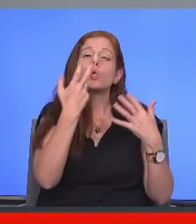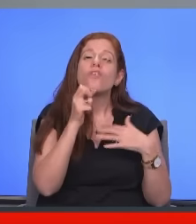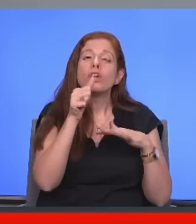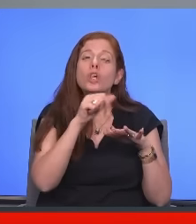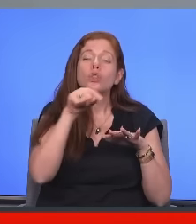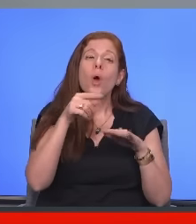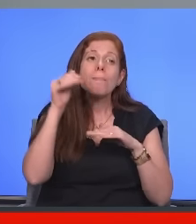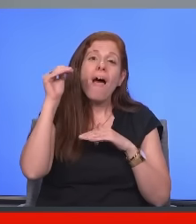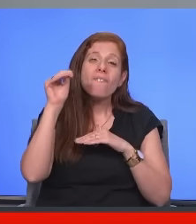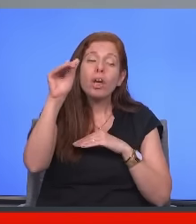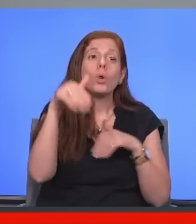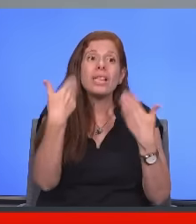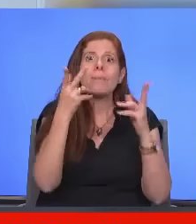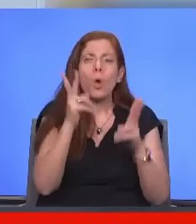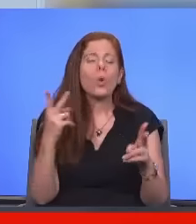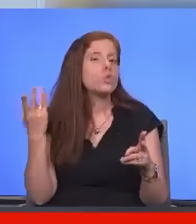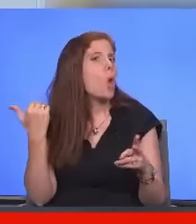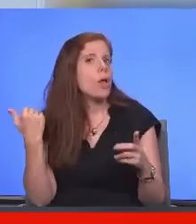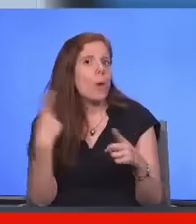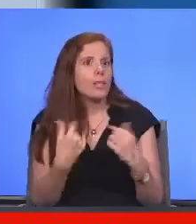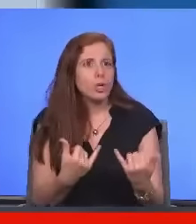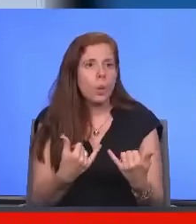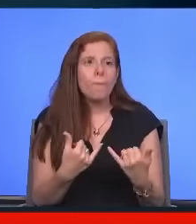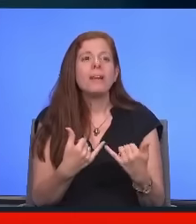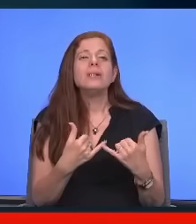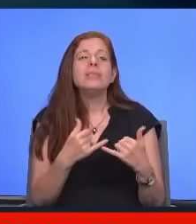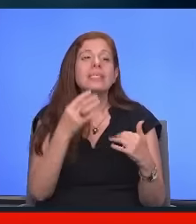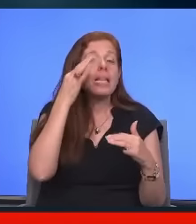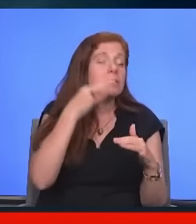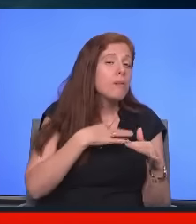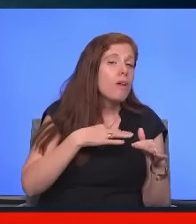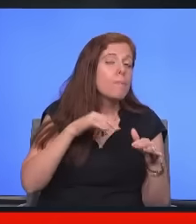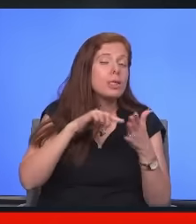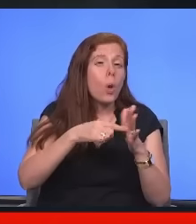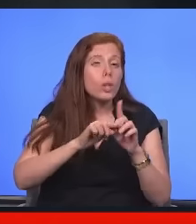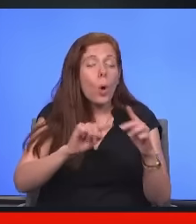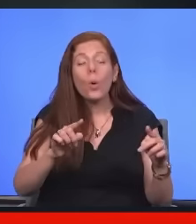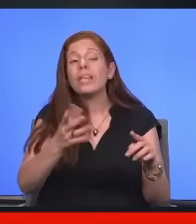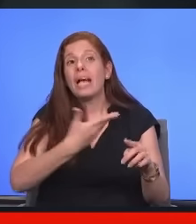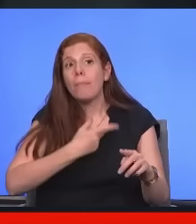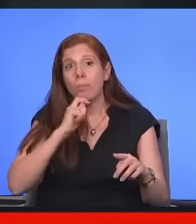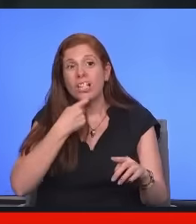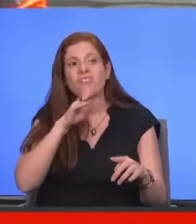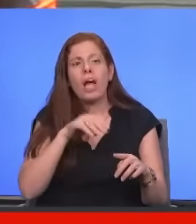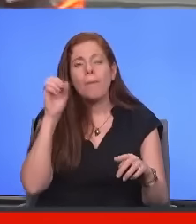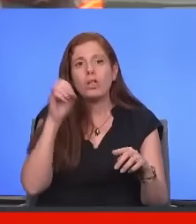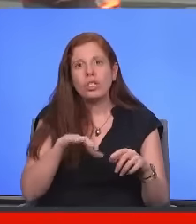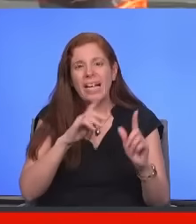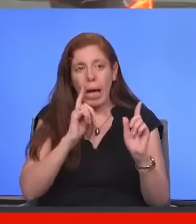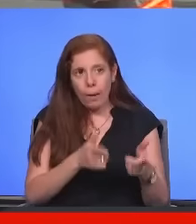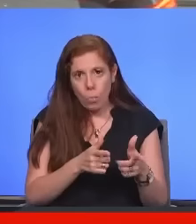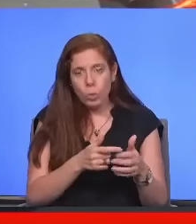להם, לדגור רחוק מעל מטרות רחוקות, להוציא מהן מודיעין וגם לשגר חימוש כשהמטרה הופכת לחמה. This is a